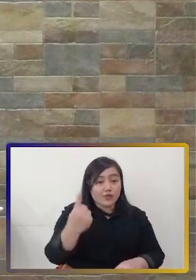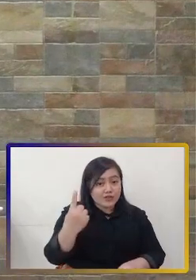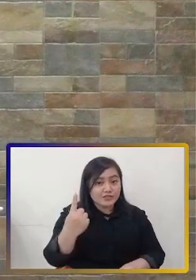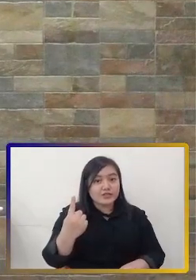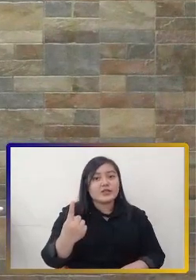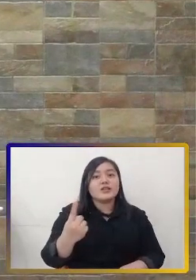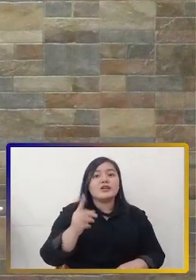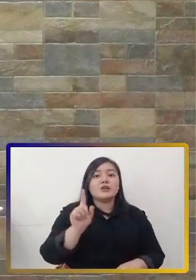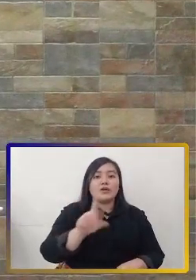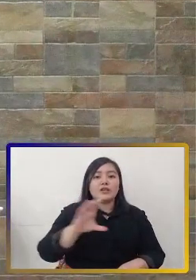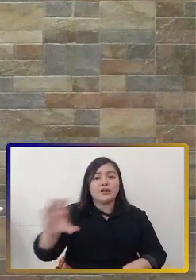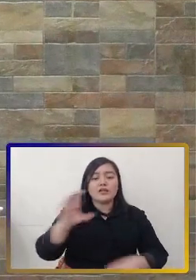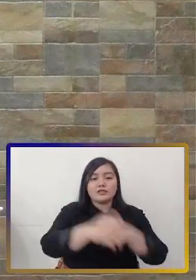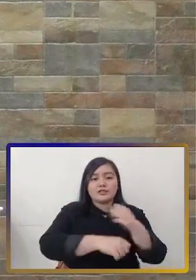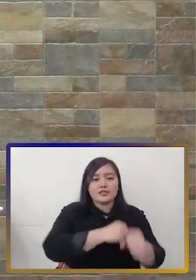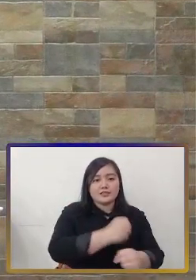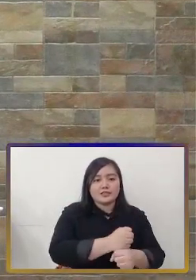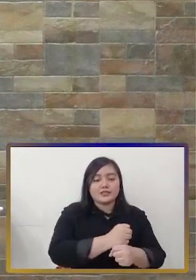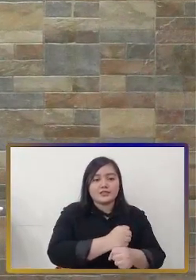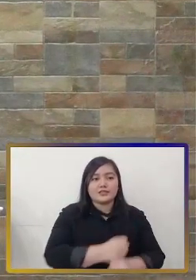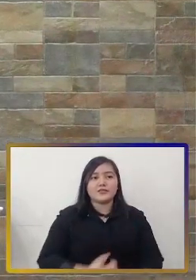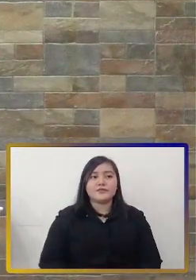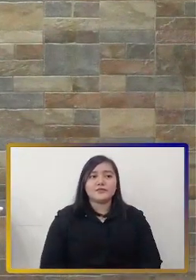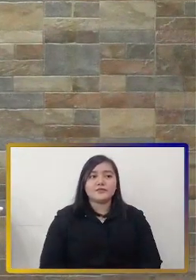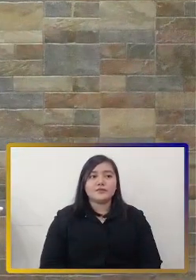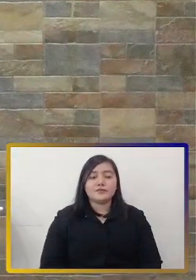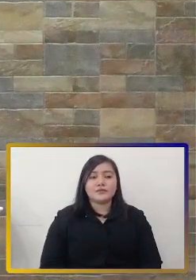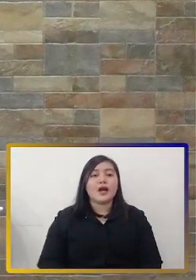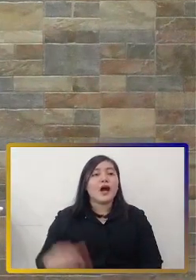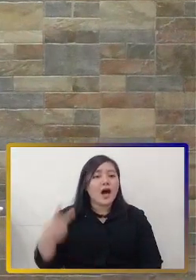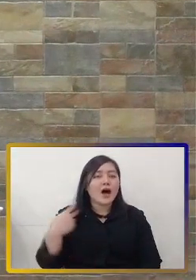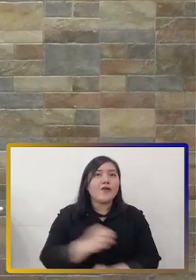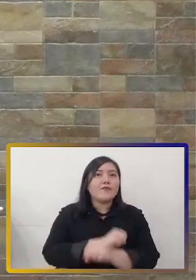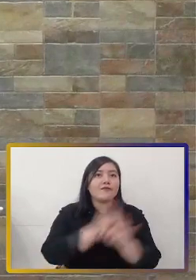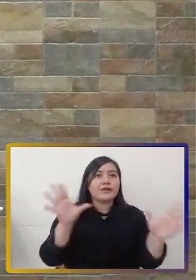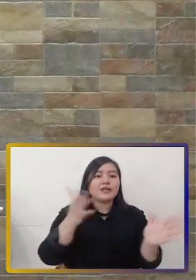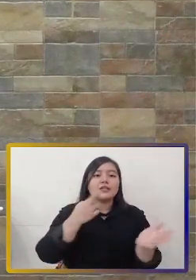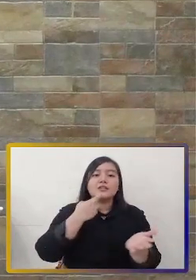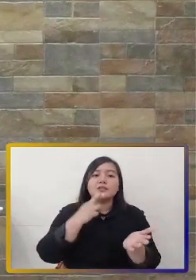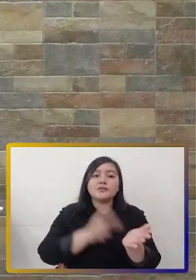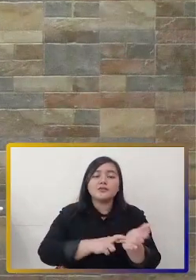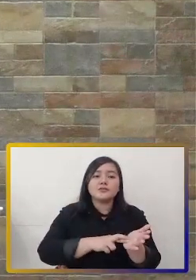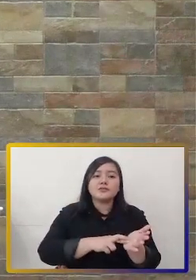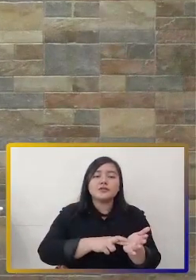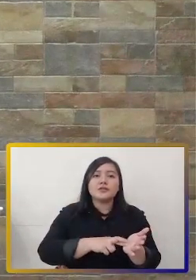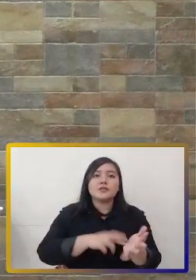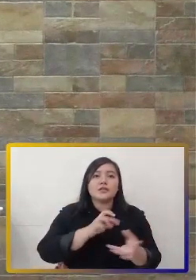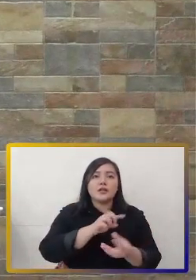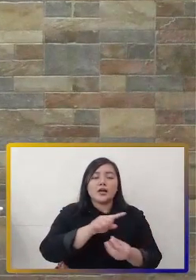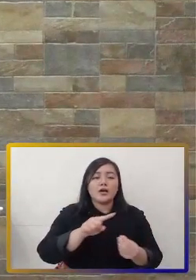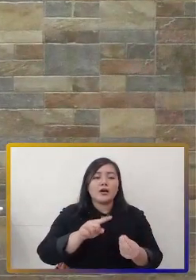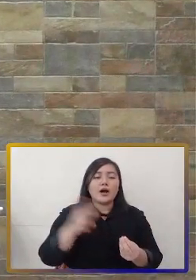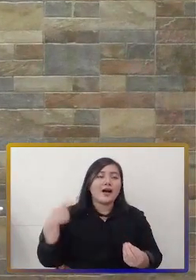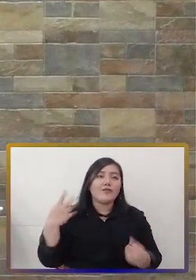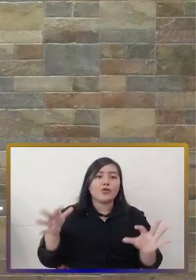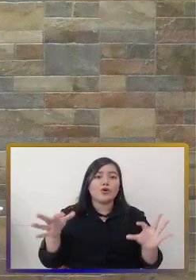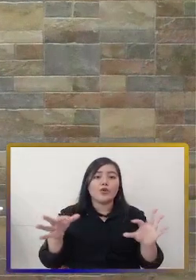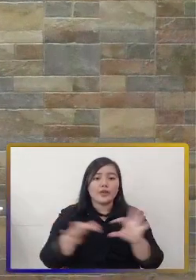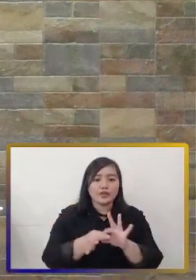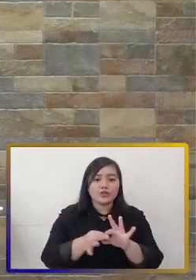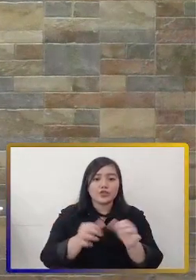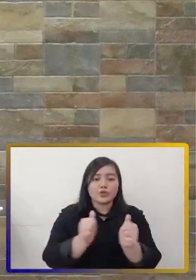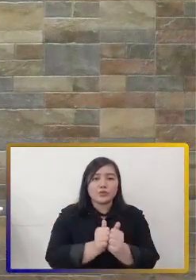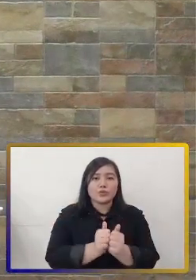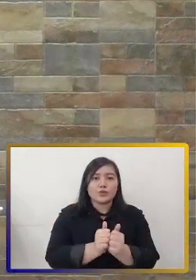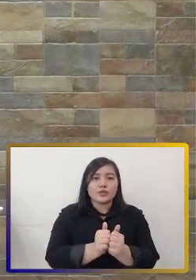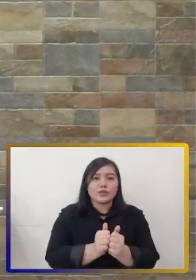na maliwanag, na may record associated with the apostles of the Lord Jesus Christ.